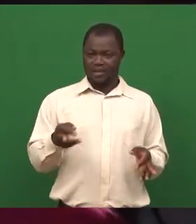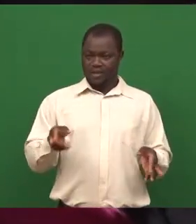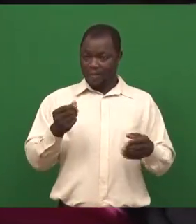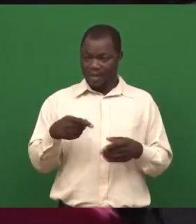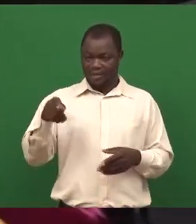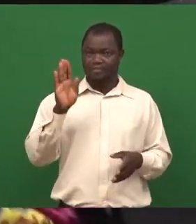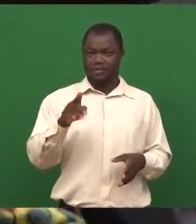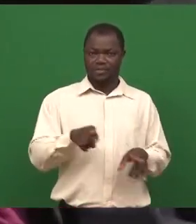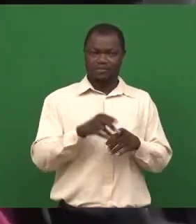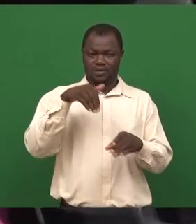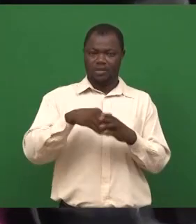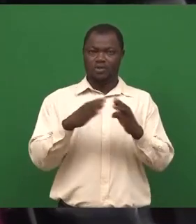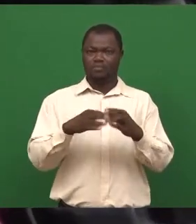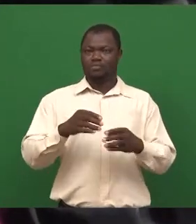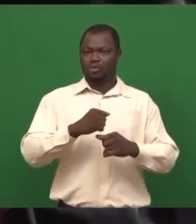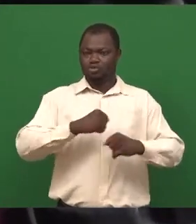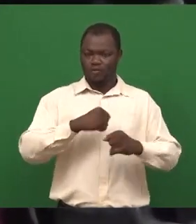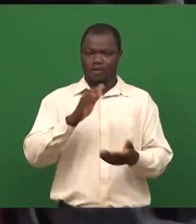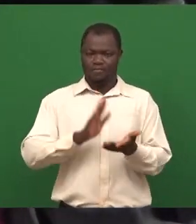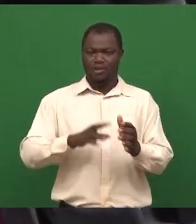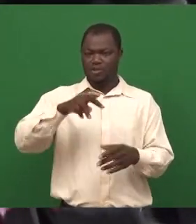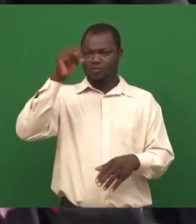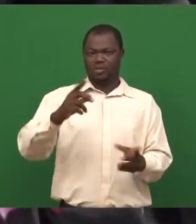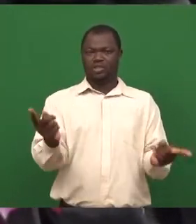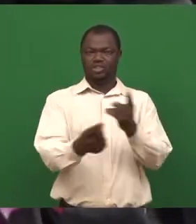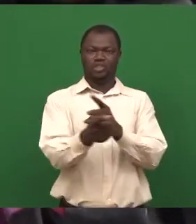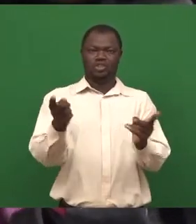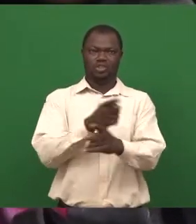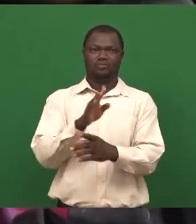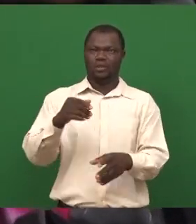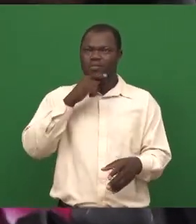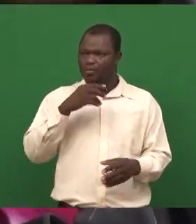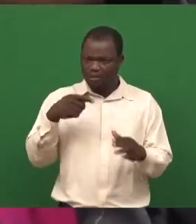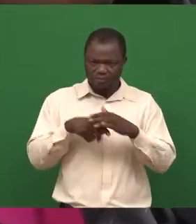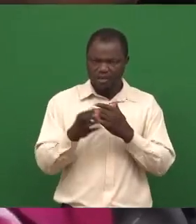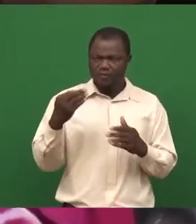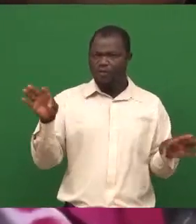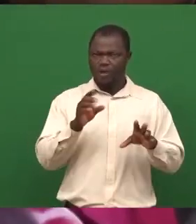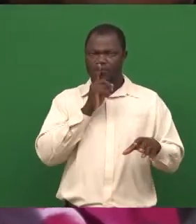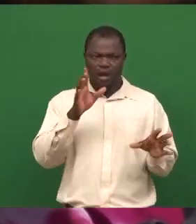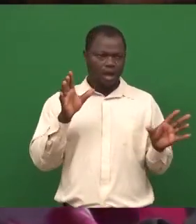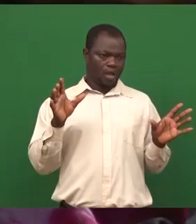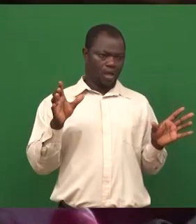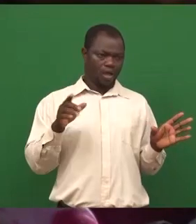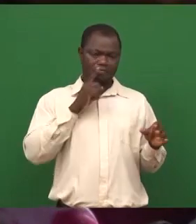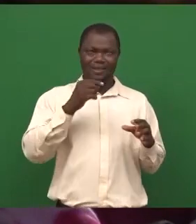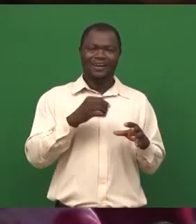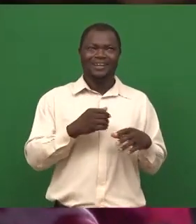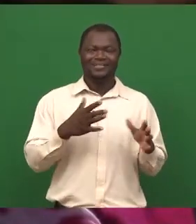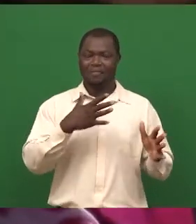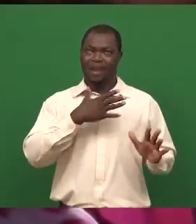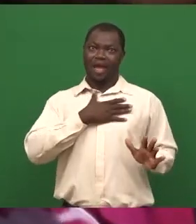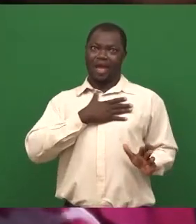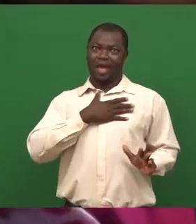kumba, watochinja masofa, watotenga masofa manyowani, murume uri kupinda mumba achibva kubasa uri kunzi